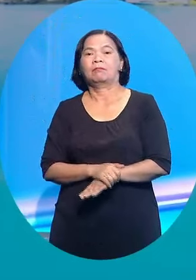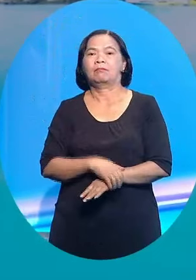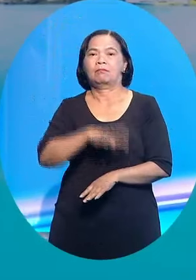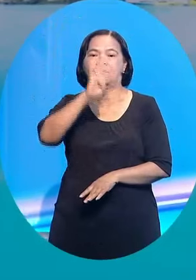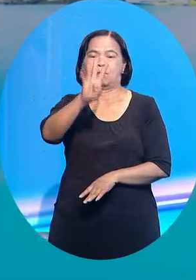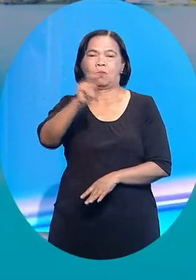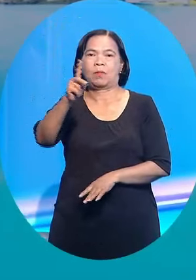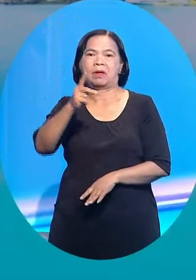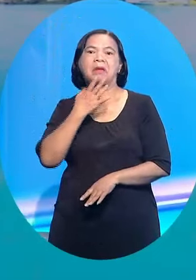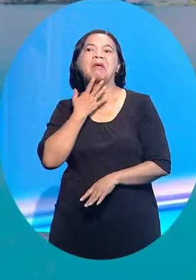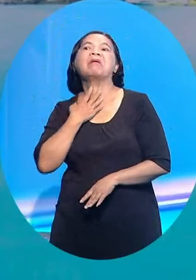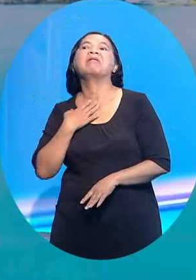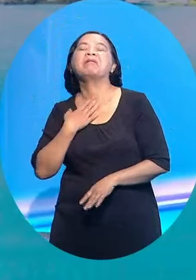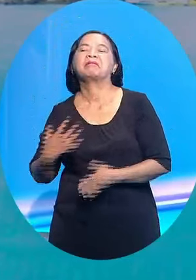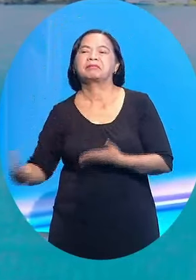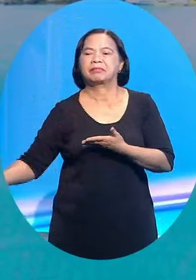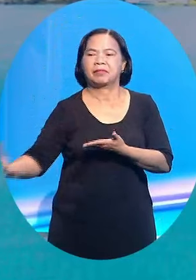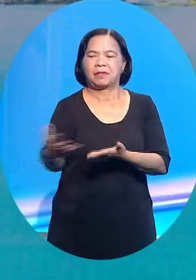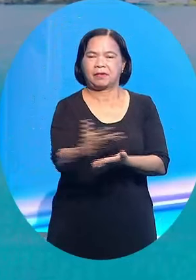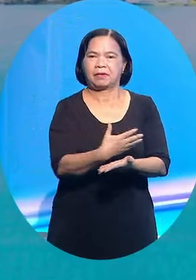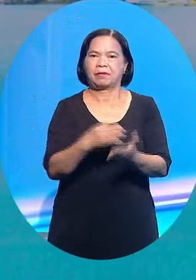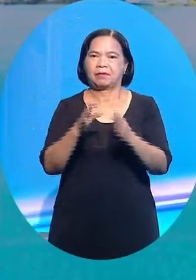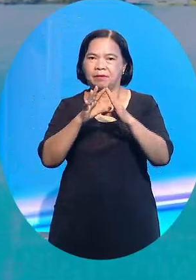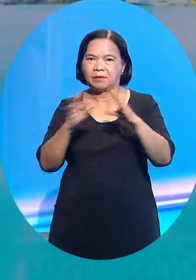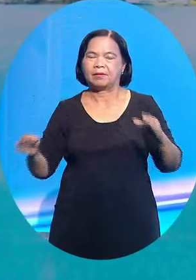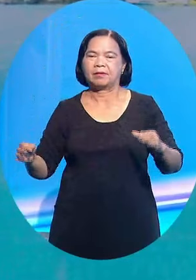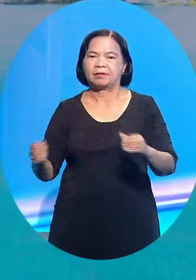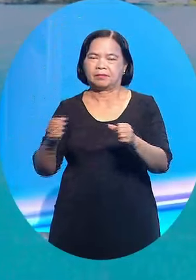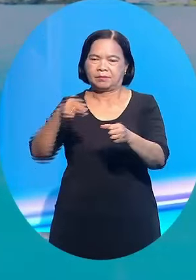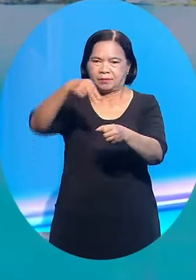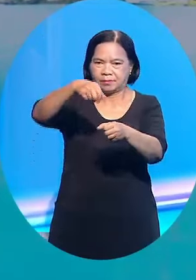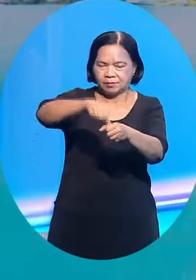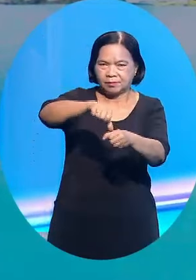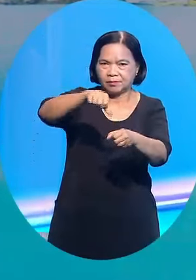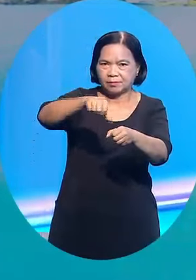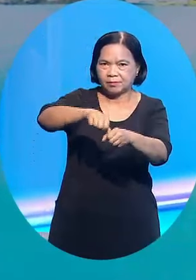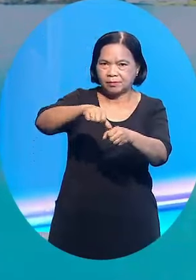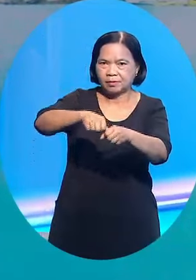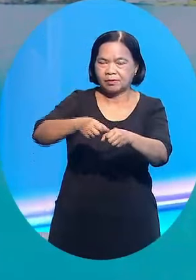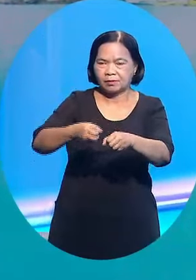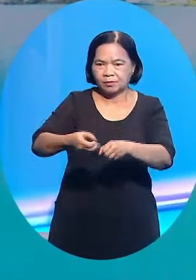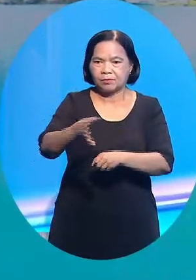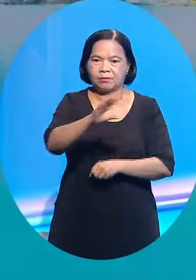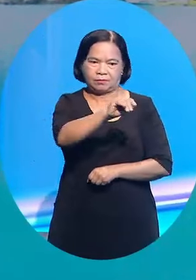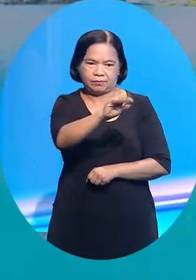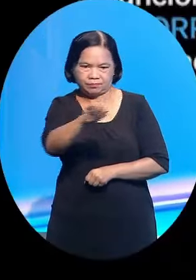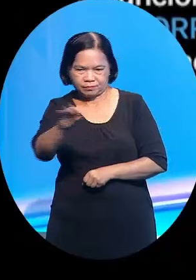các vụ tham nhũng tại một số công ty nhà nước như Tập đoàn Dầu khí Quốc gia và Tập đoàn Guyana của Venezuela.